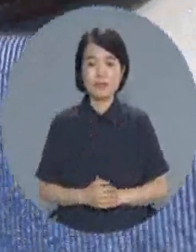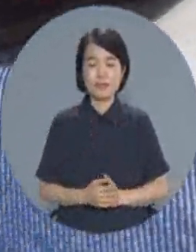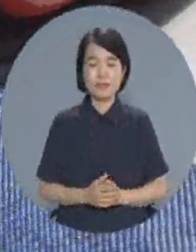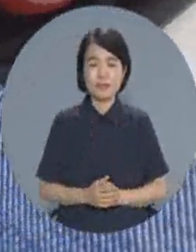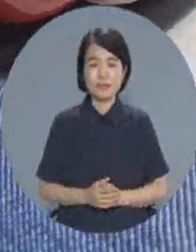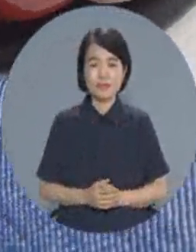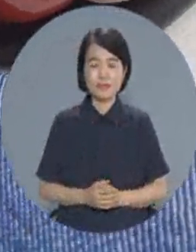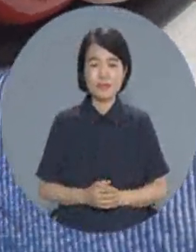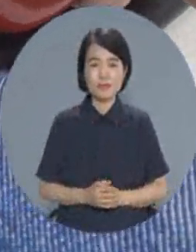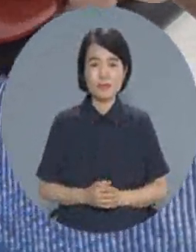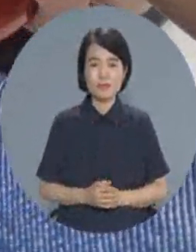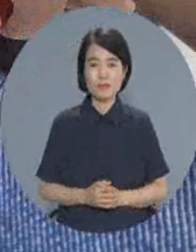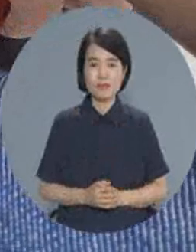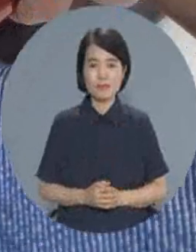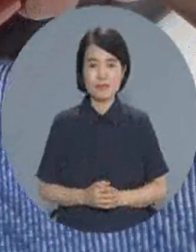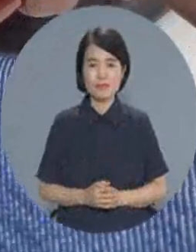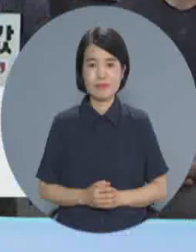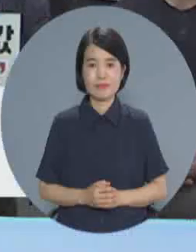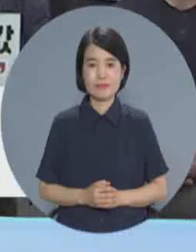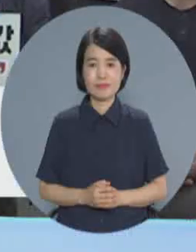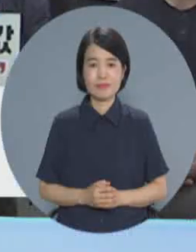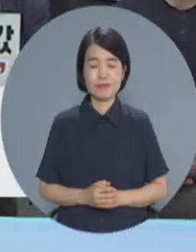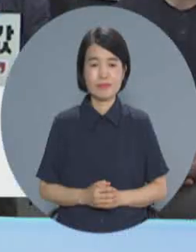뉴스 유민호입니다.